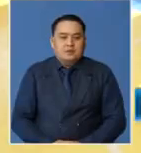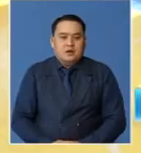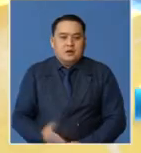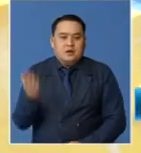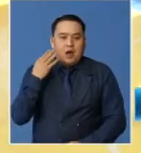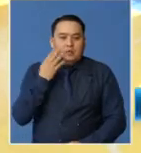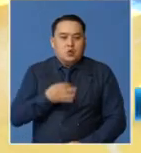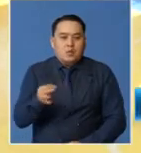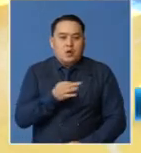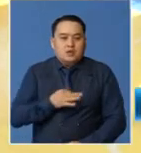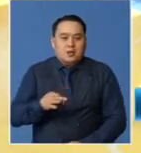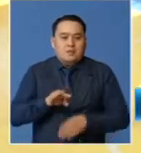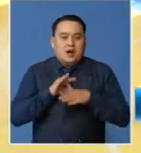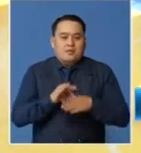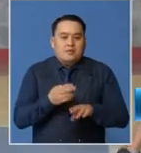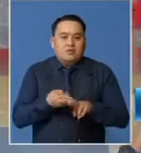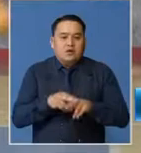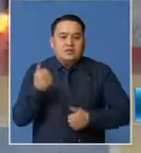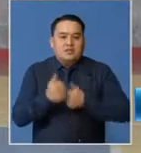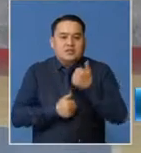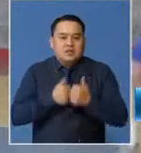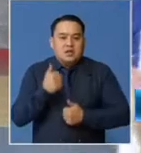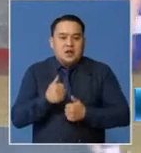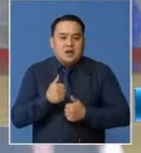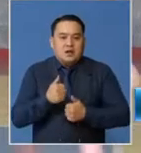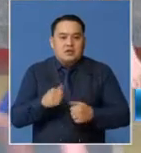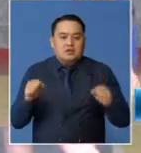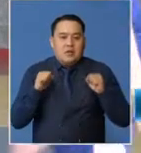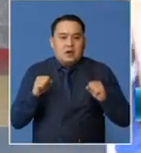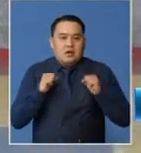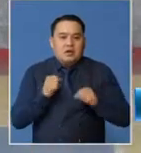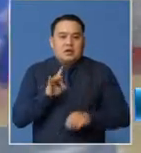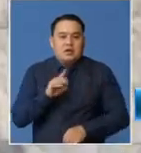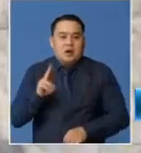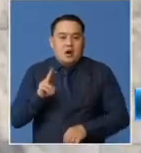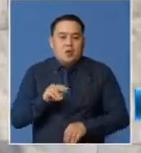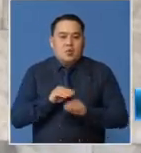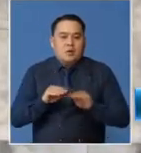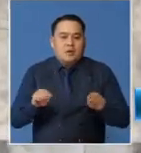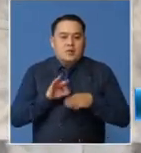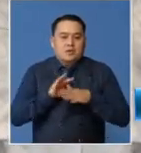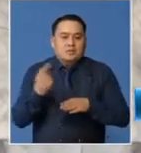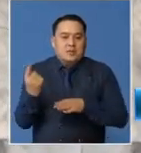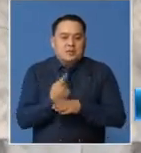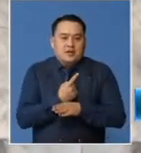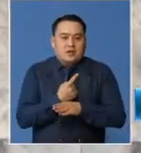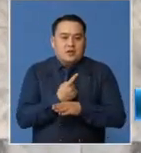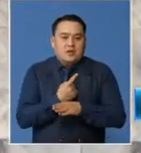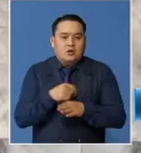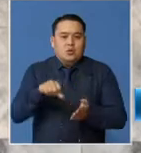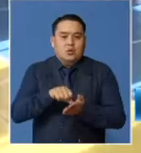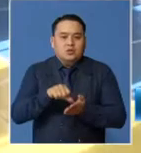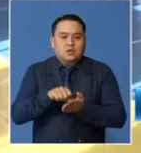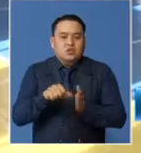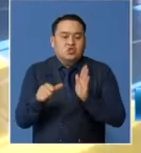Ранее в Алматинской области уже проводились подобные соревнования. Однако спартакиада на республиканском уровне прошла впервые. Участники